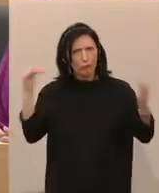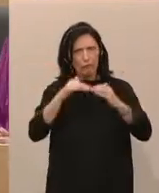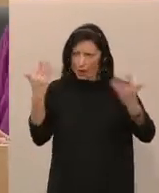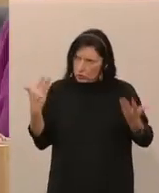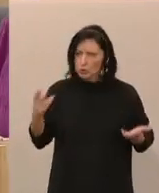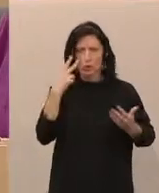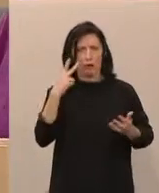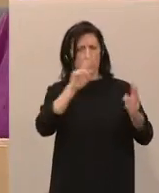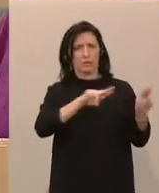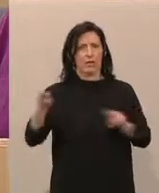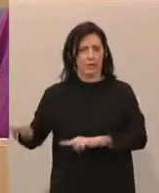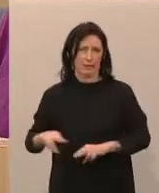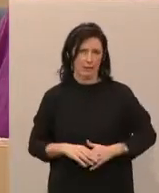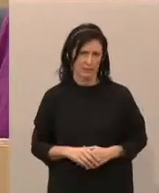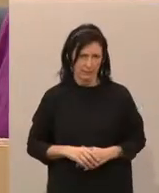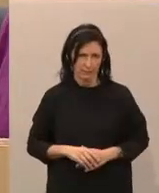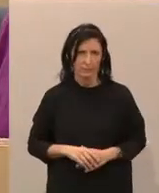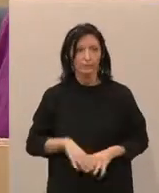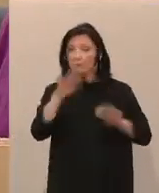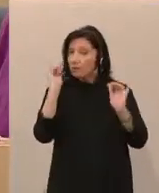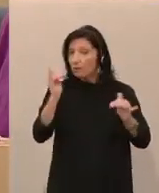meine sehr geehrten damen und herren